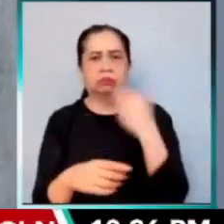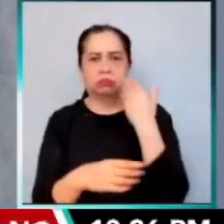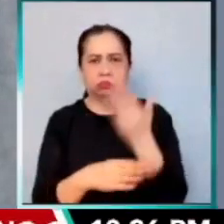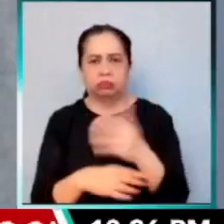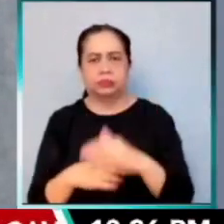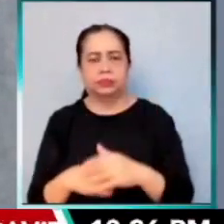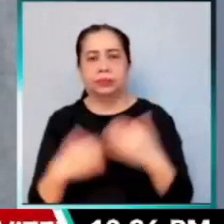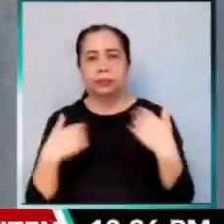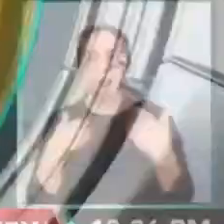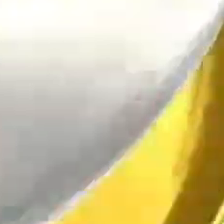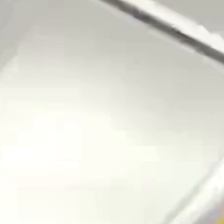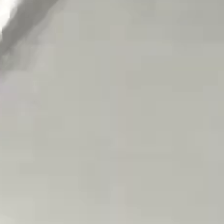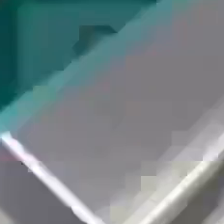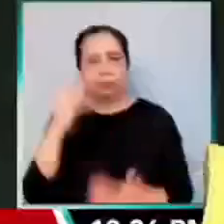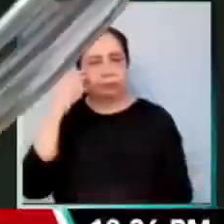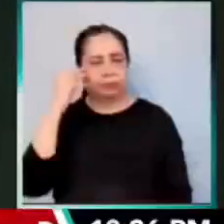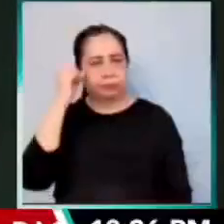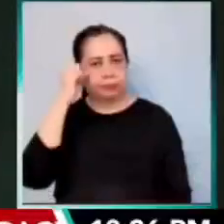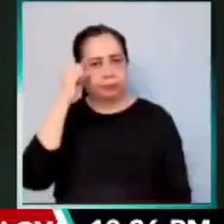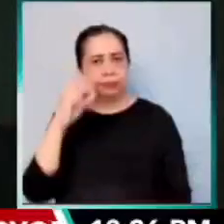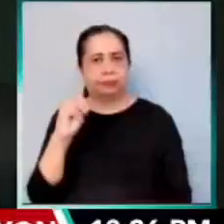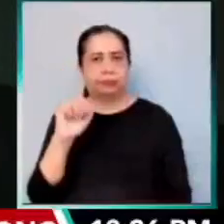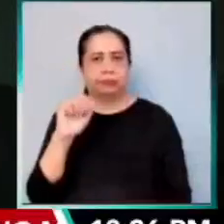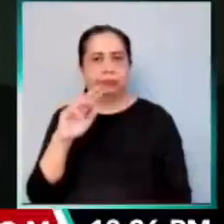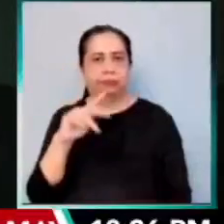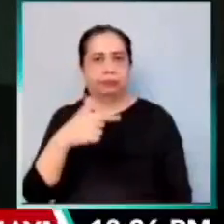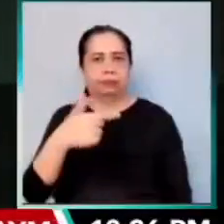report si Mark Salazar.